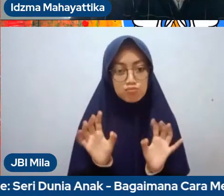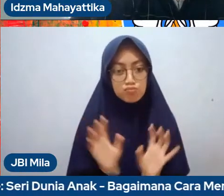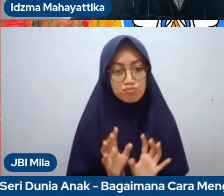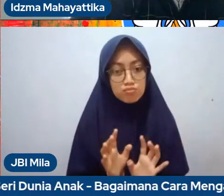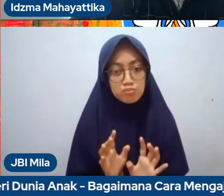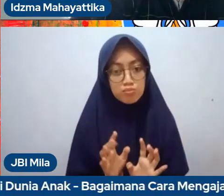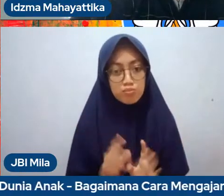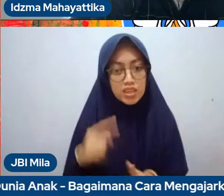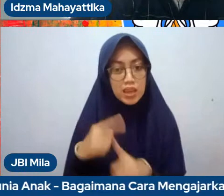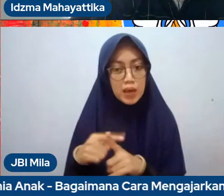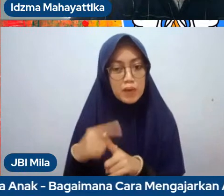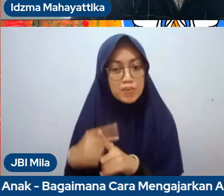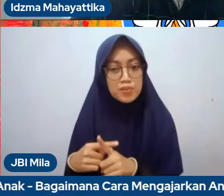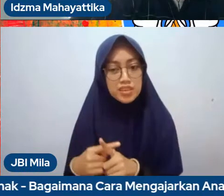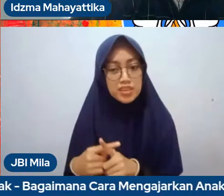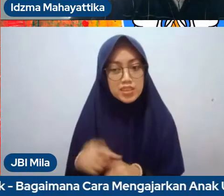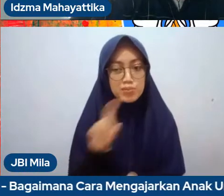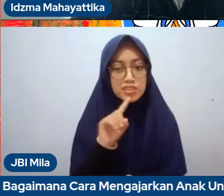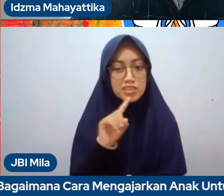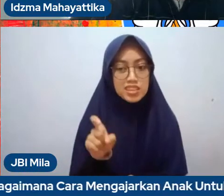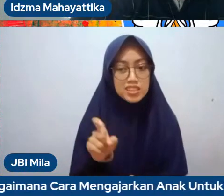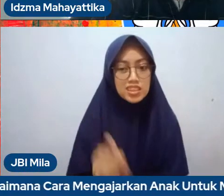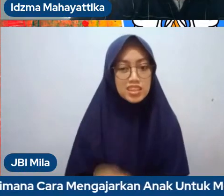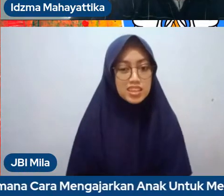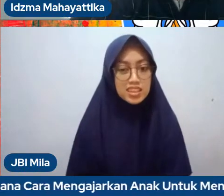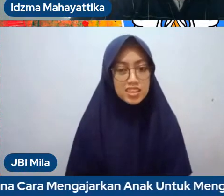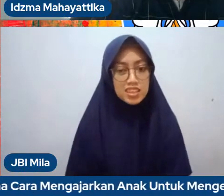nambah banyak aja ini ya.